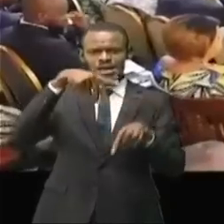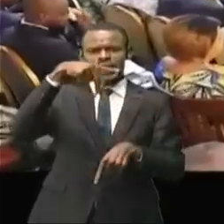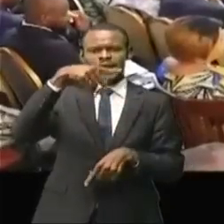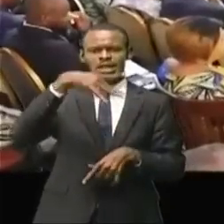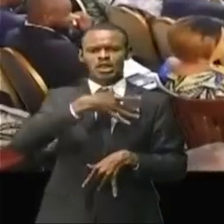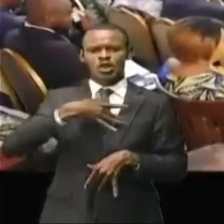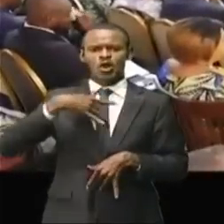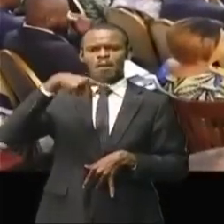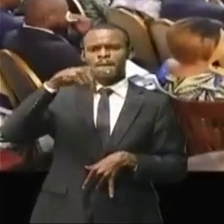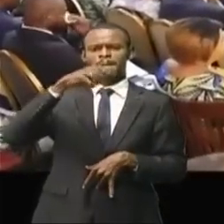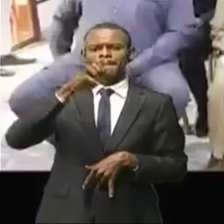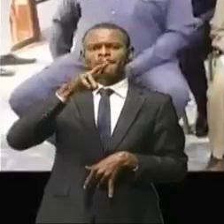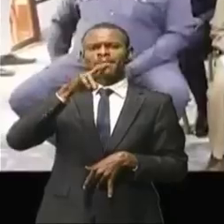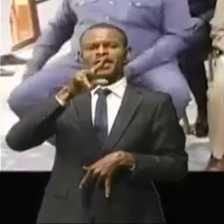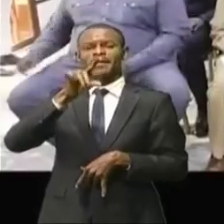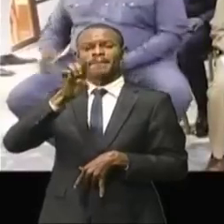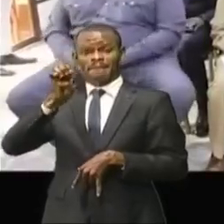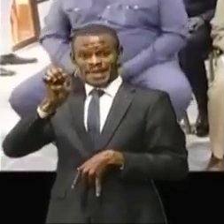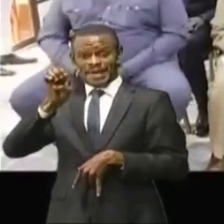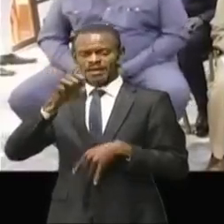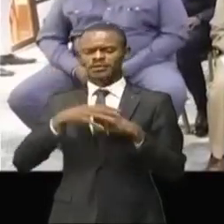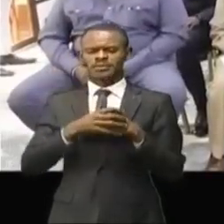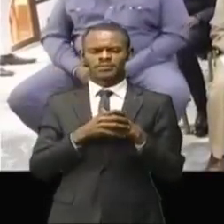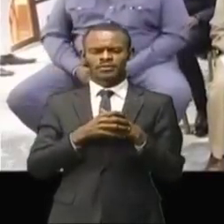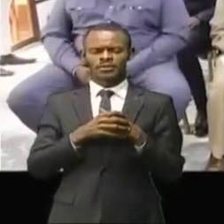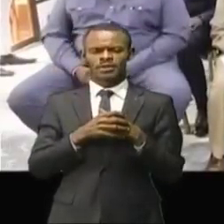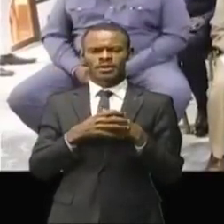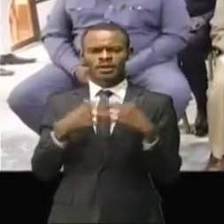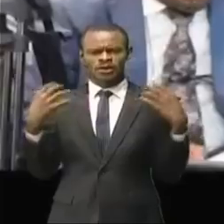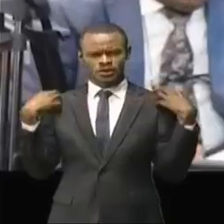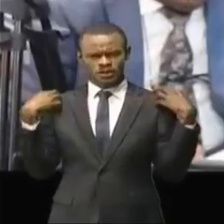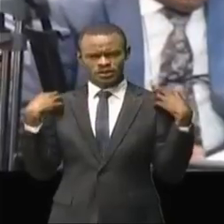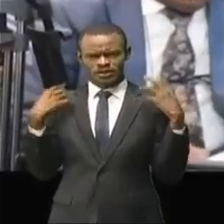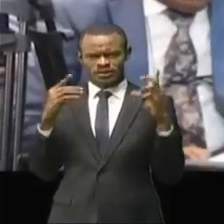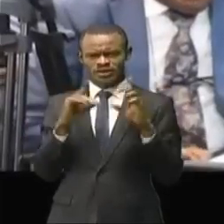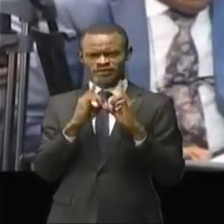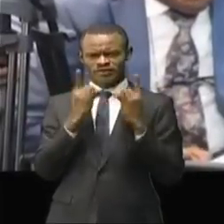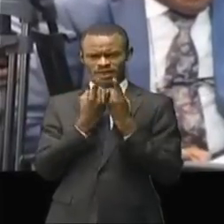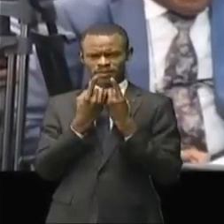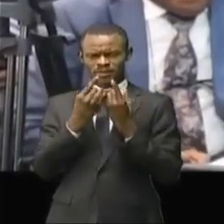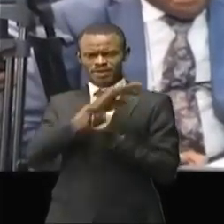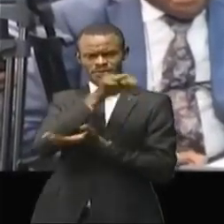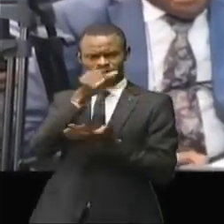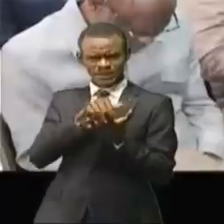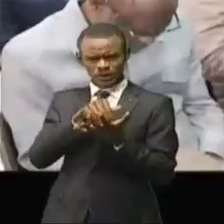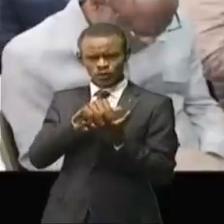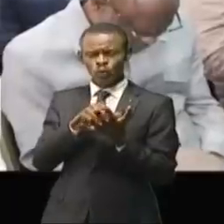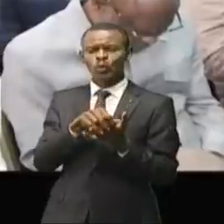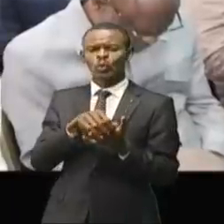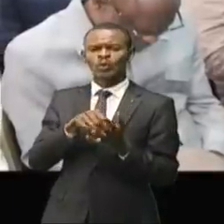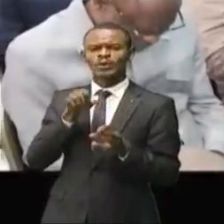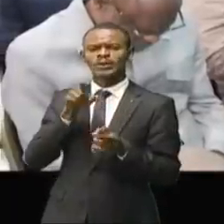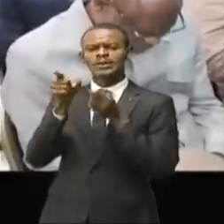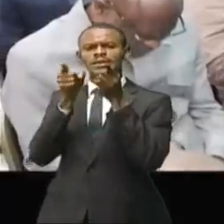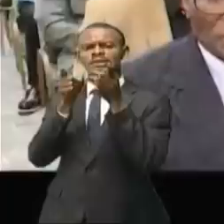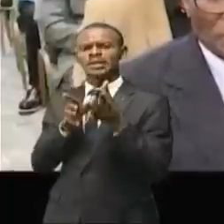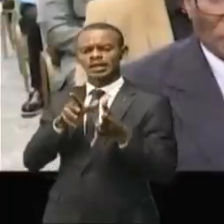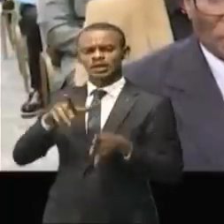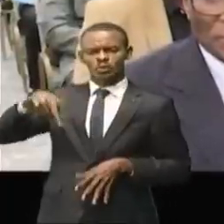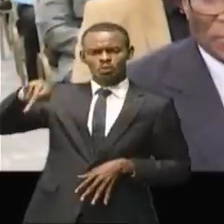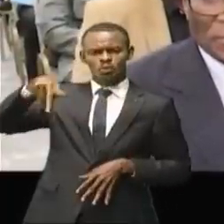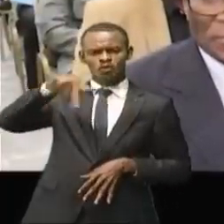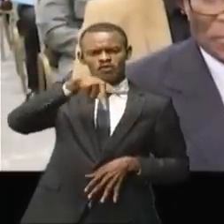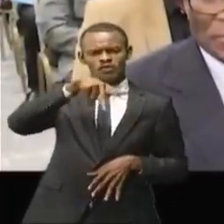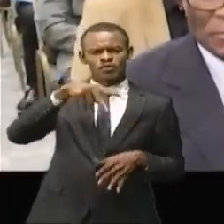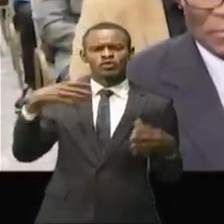du restaurant Zamani le chef de département centraux le directeur provinciaux et le chef des différentes agences